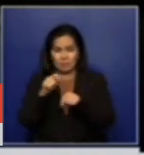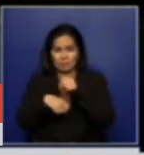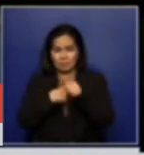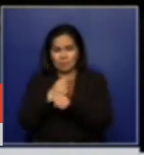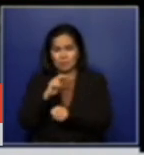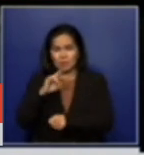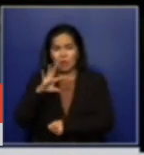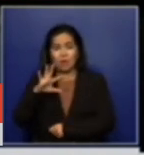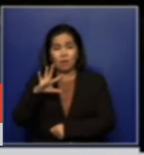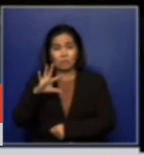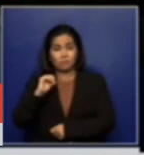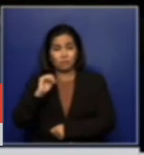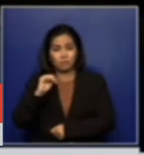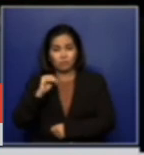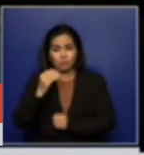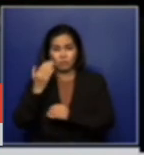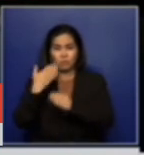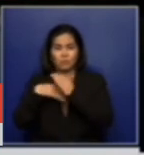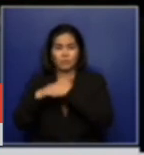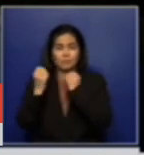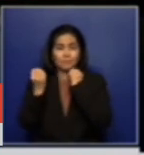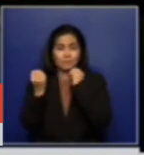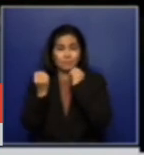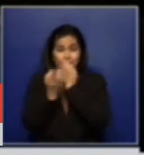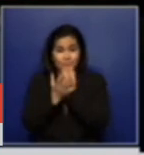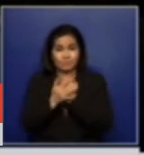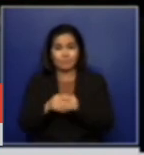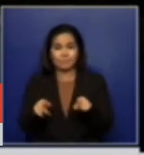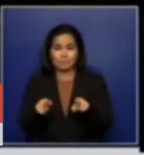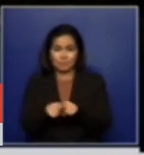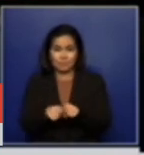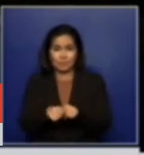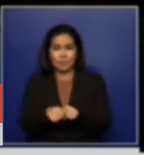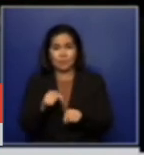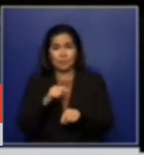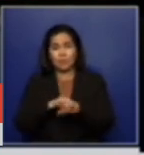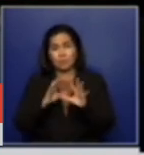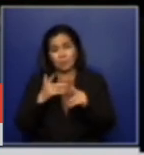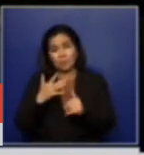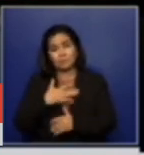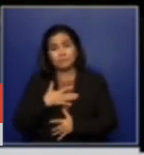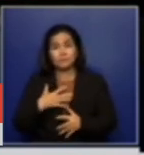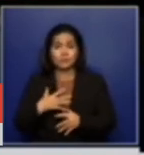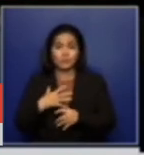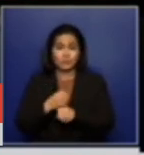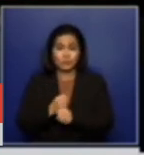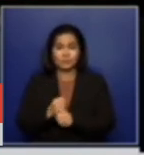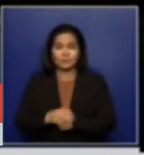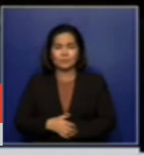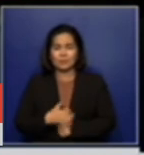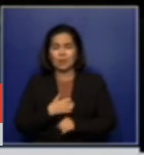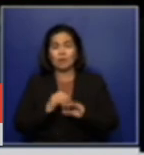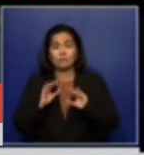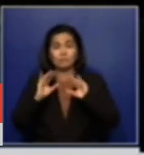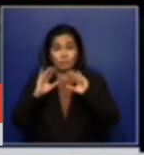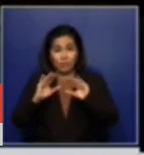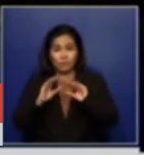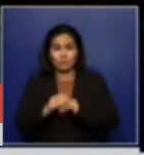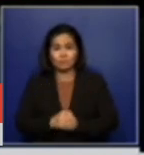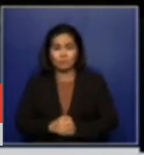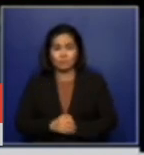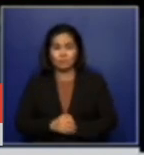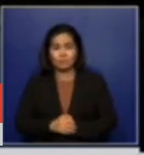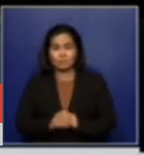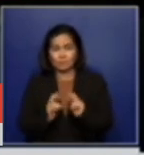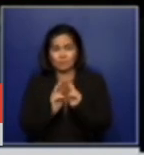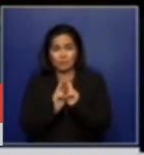ท่านประธานครับสุดท้ายเมื่อเวลาหมดผมขอสรุปเลยครับฝากก